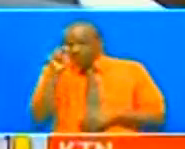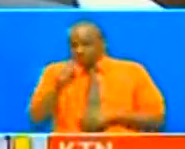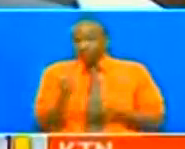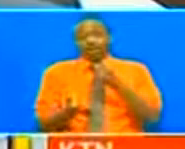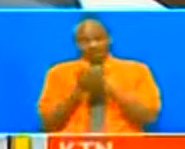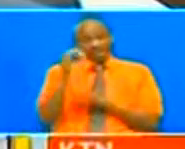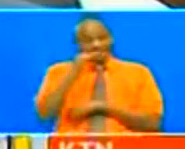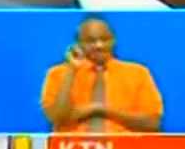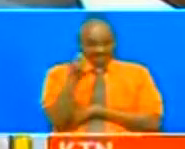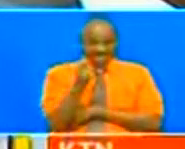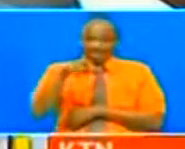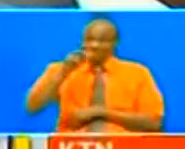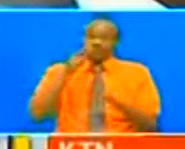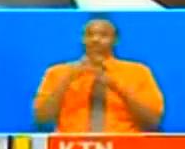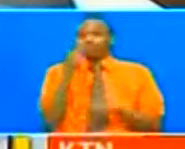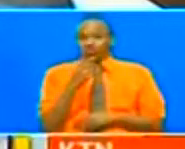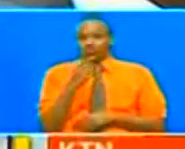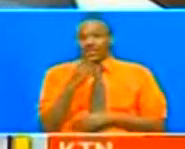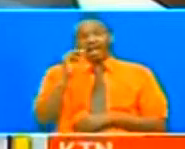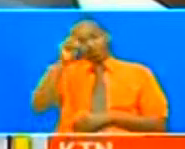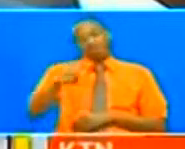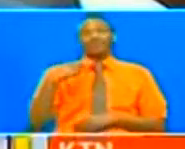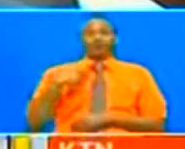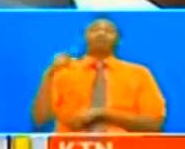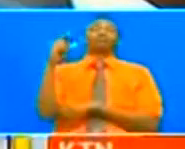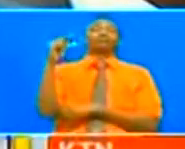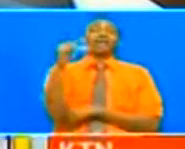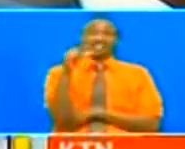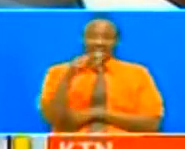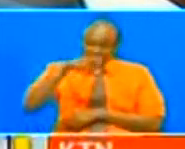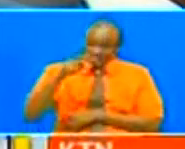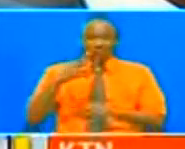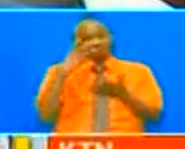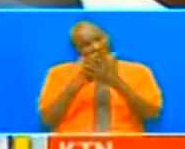nchi hii anaitwa Duale. Ashikwe, aende polisi,